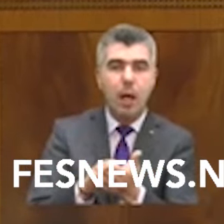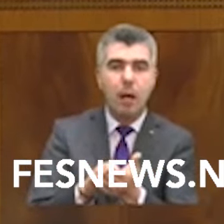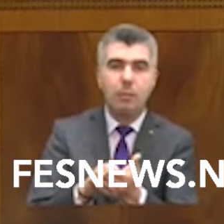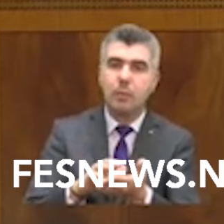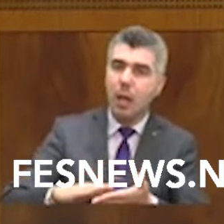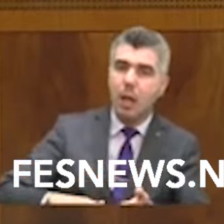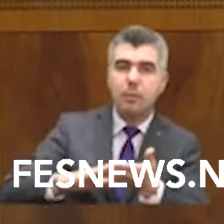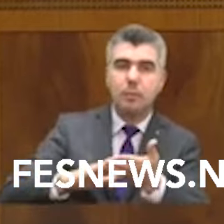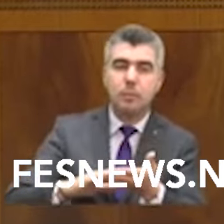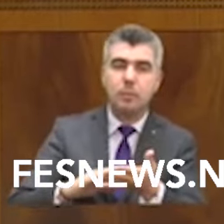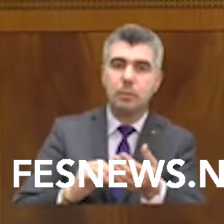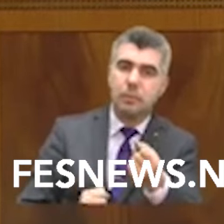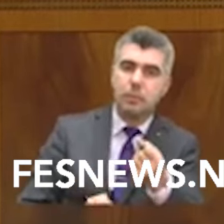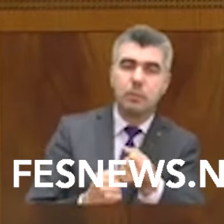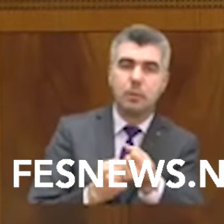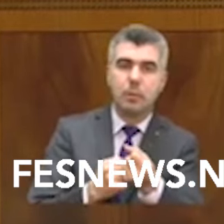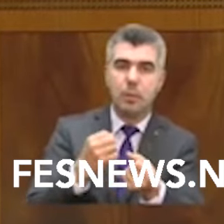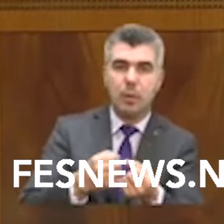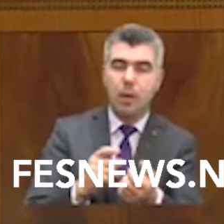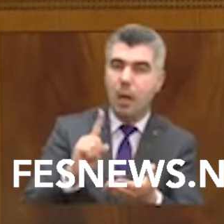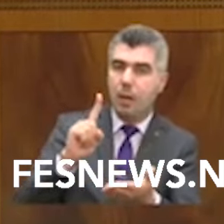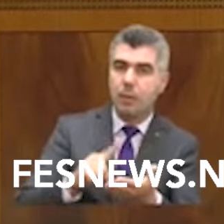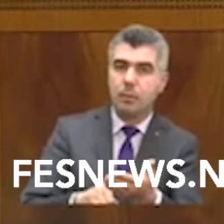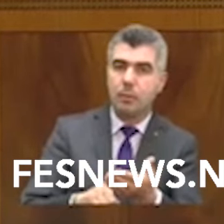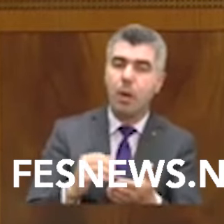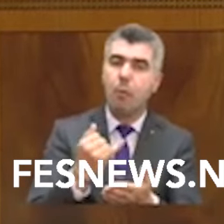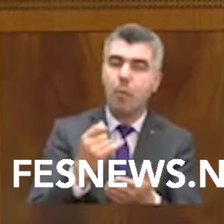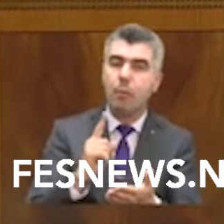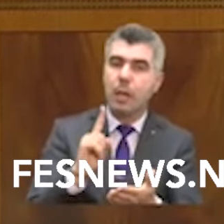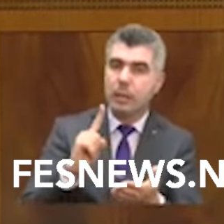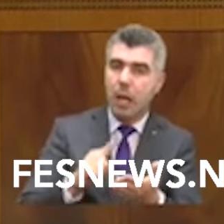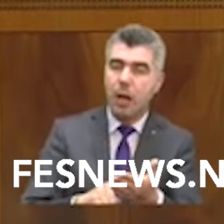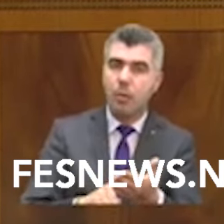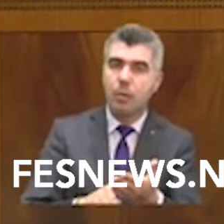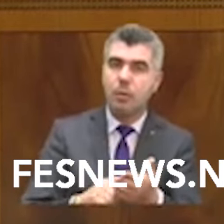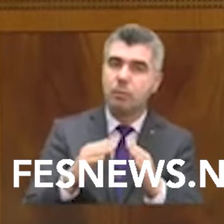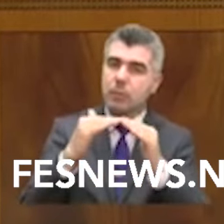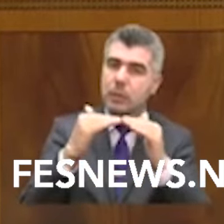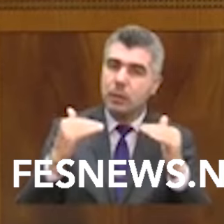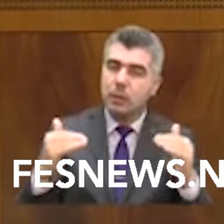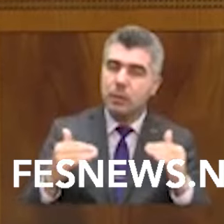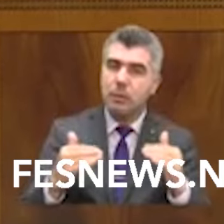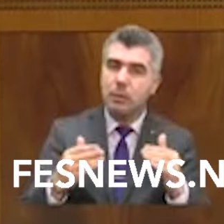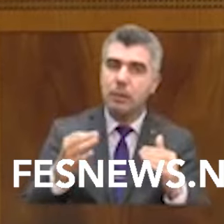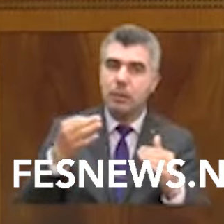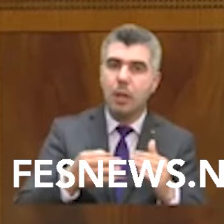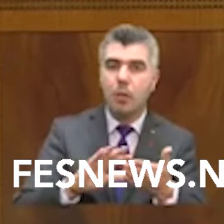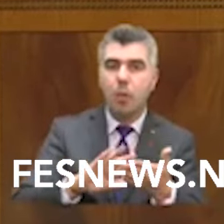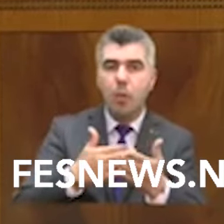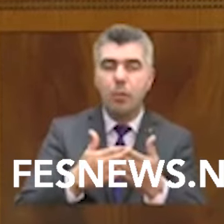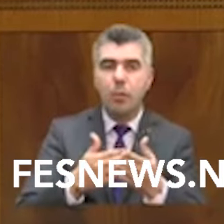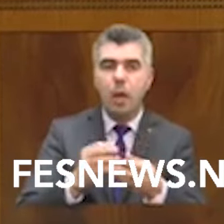القروي، واللي لازم نخلقوا نوفروا لها الشروط الضروريه ديال الاستقرار والحمايه